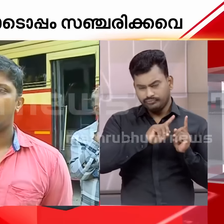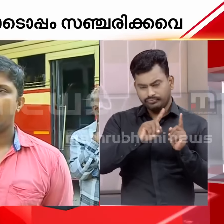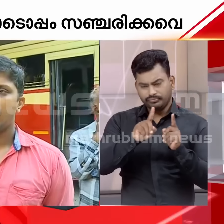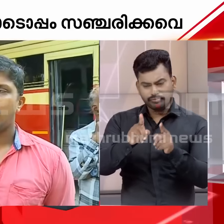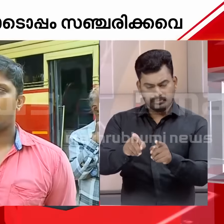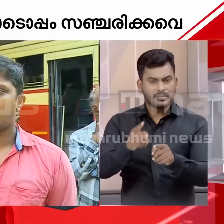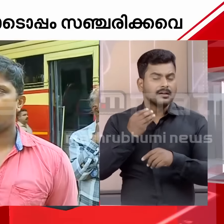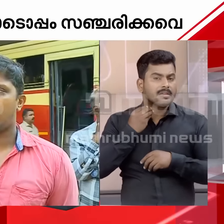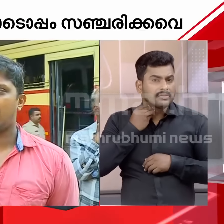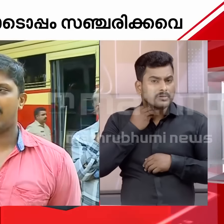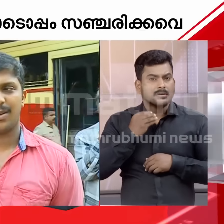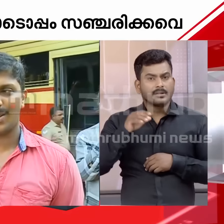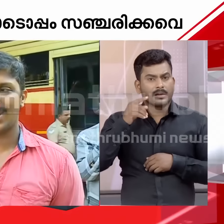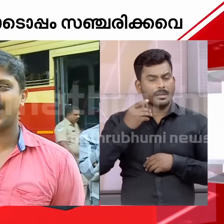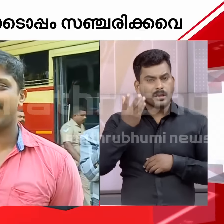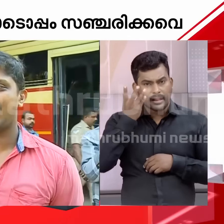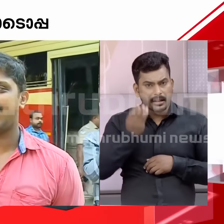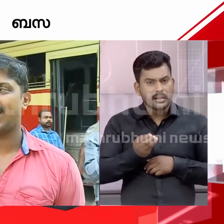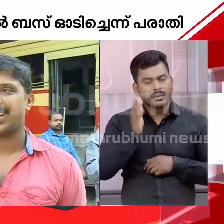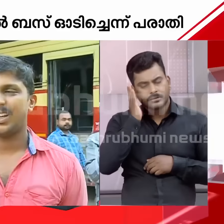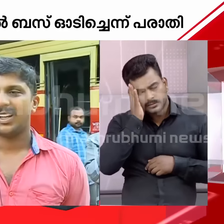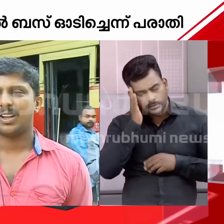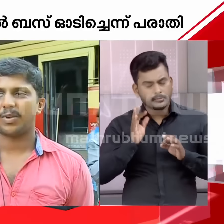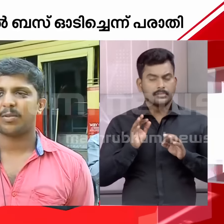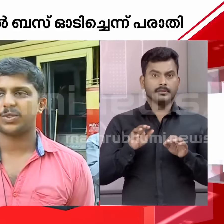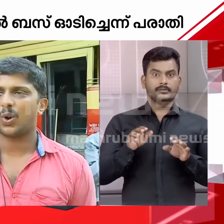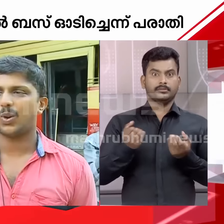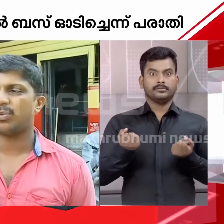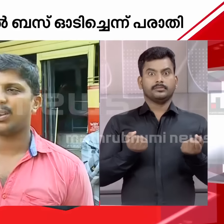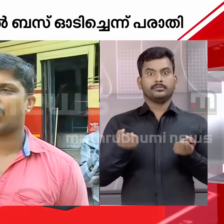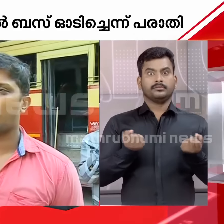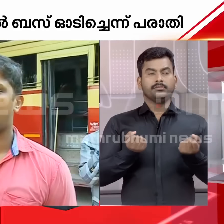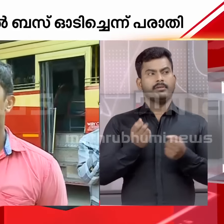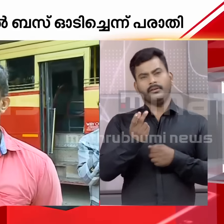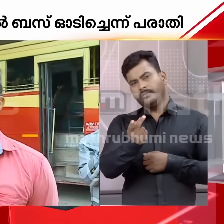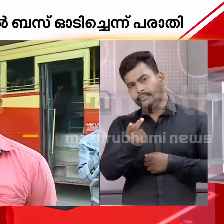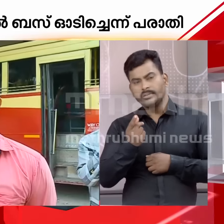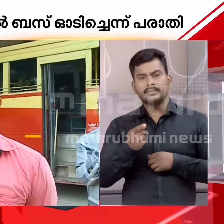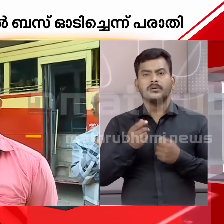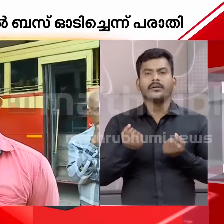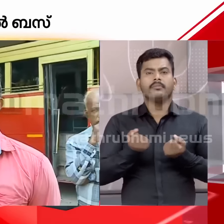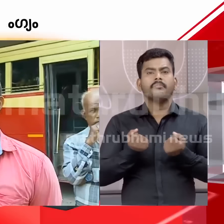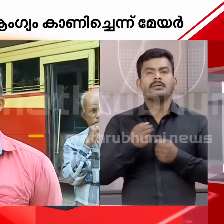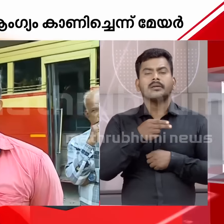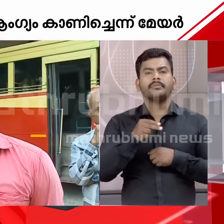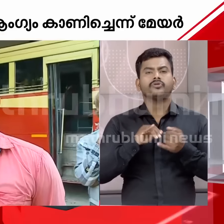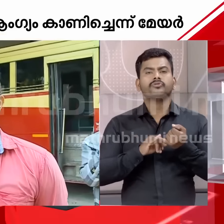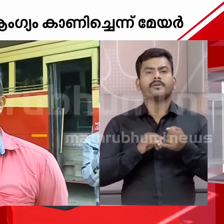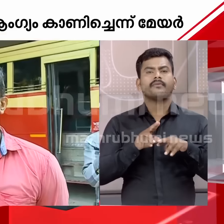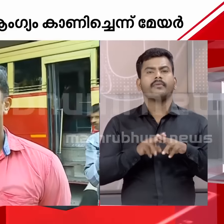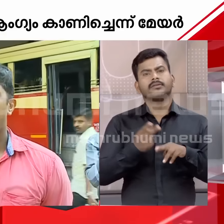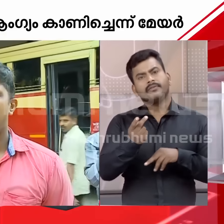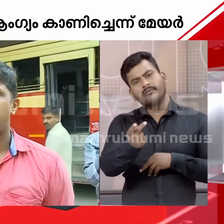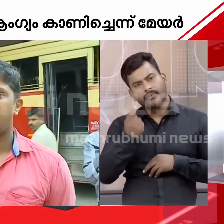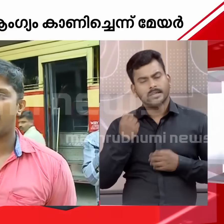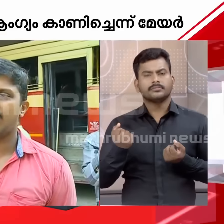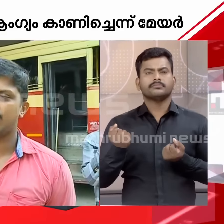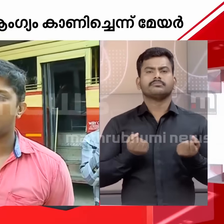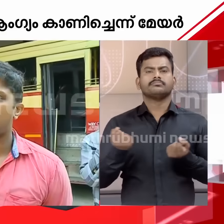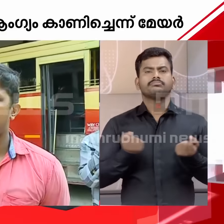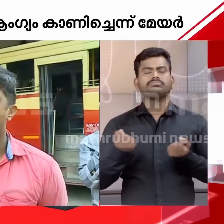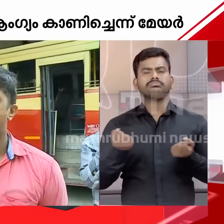വന്നു. ഉറക്കമില്ലാതായി നമ്മൾ അടിച്ചു വരയില്ലേ. നമുക്കപ്പോൾ സ്ലോയിൽ സൂപ്പർ ഫാസ്റ്റ് എന്ന് പറഞ്ഞ സൂപ്പർ ഫാസ്റ്റ് സ്പീഡിലാണല്ലോ പോകുന്നത് എന്നും പറഞ്ഞുകൊണ്ട്